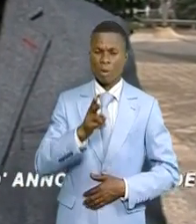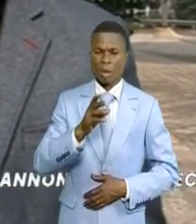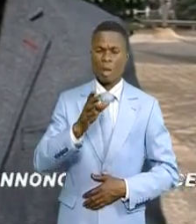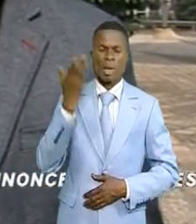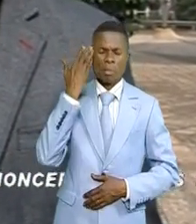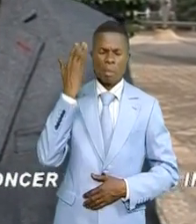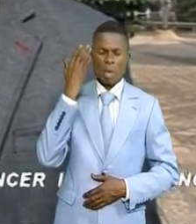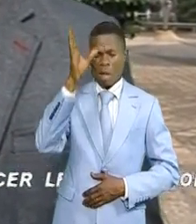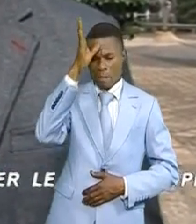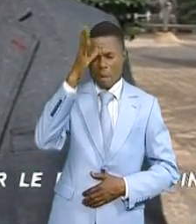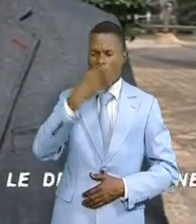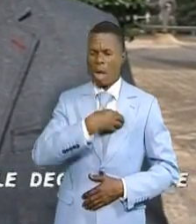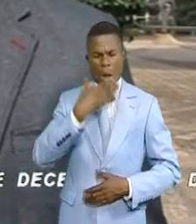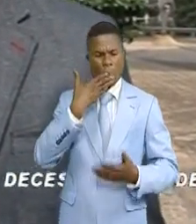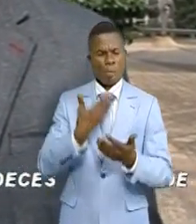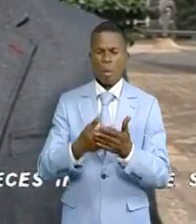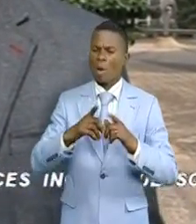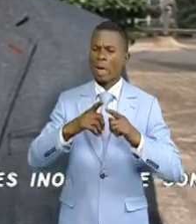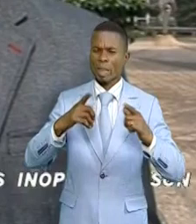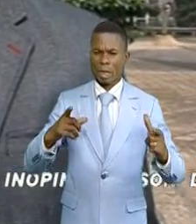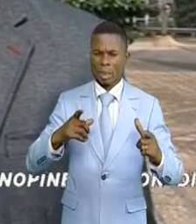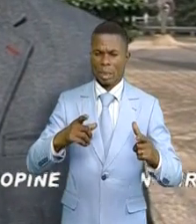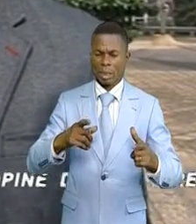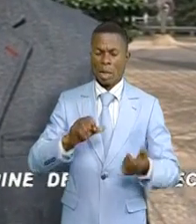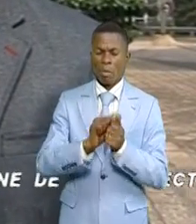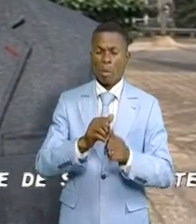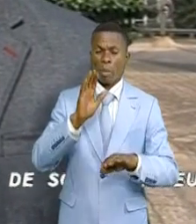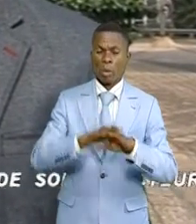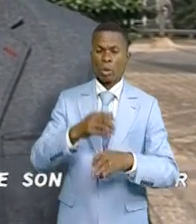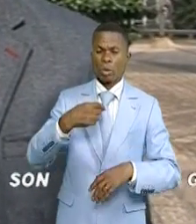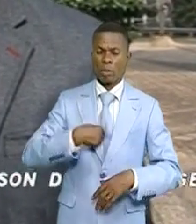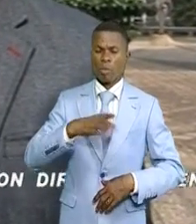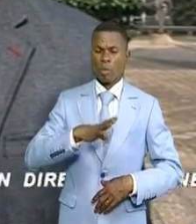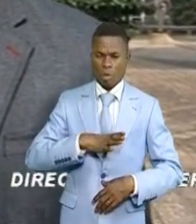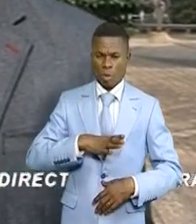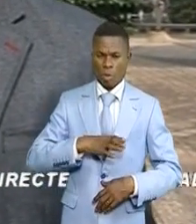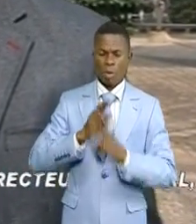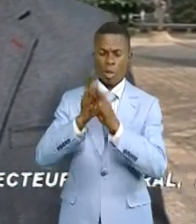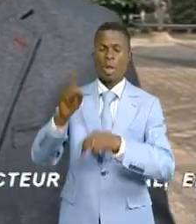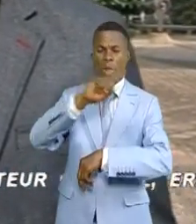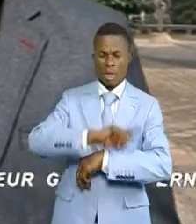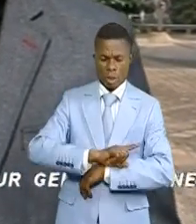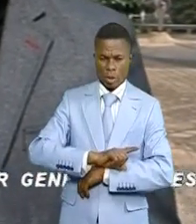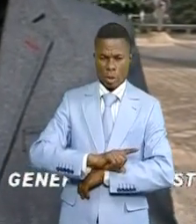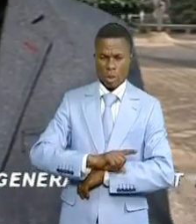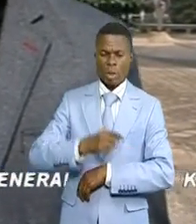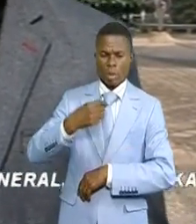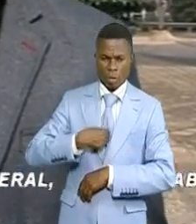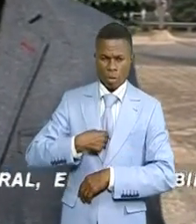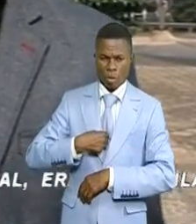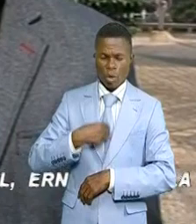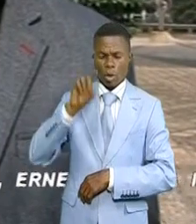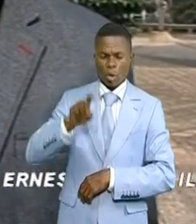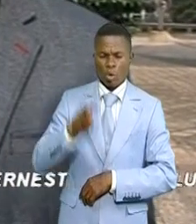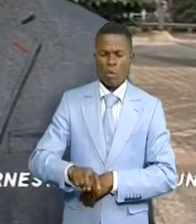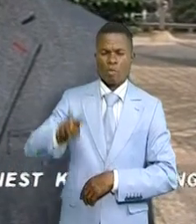C'est un monsieur bon qui a un grand cœur. Ce qui me marque par rapport à nos relations, c'est le jour où il fallait que je fasse un